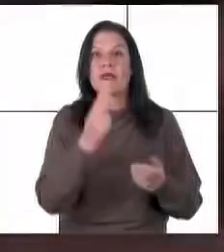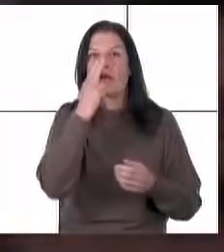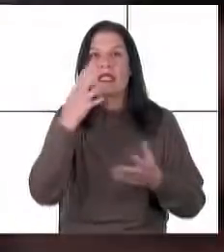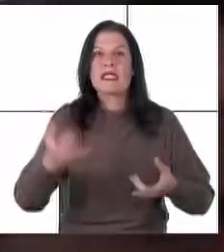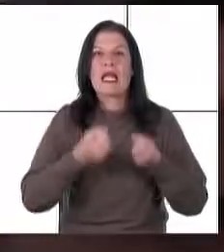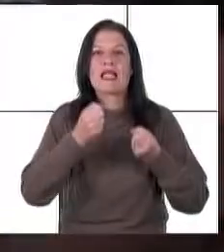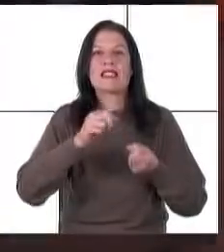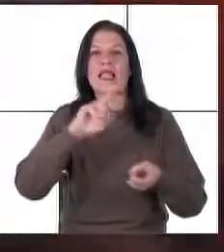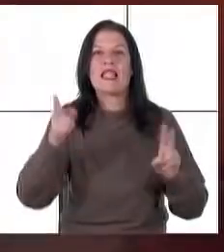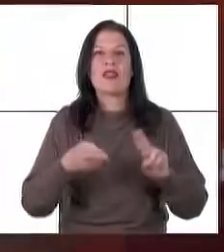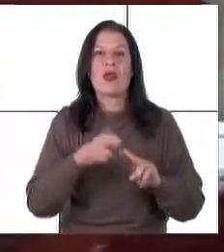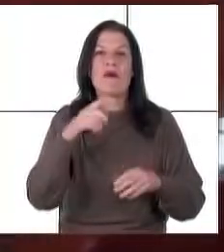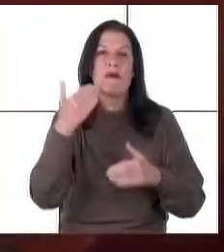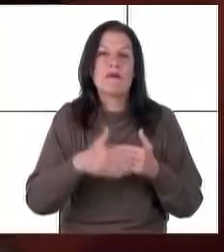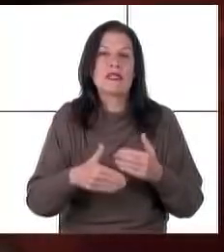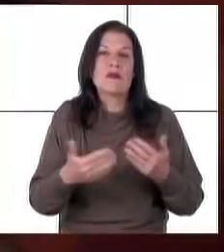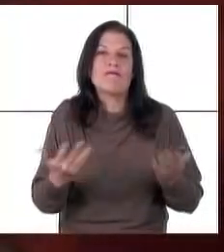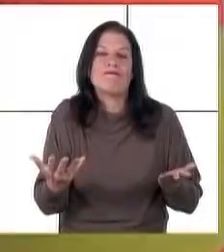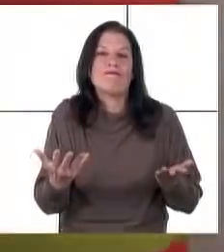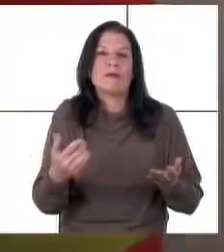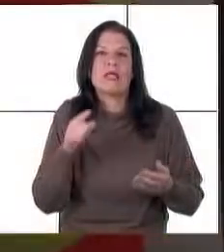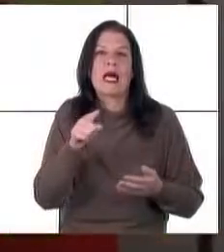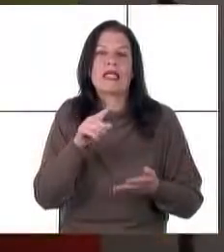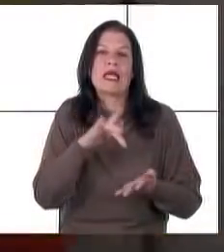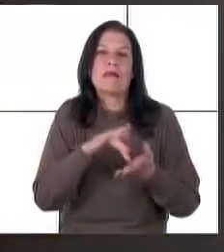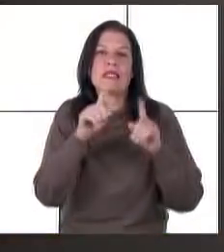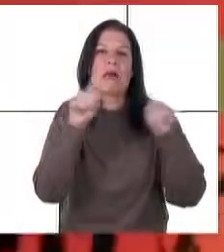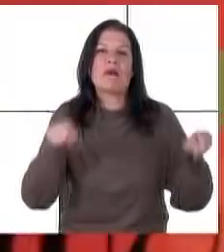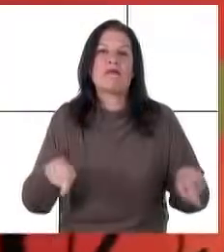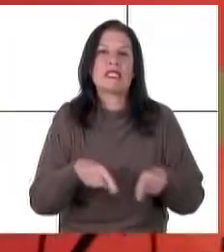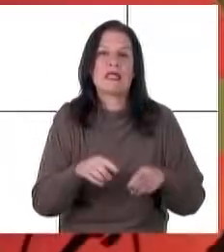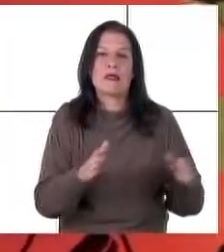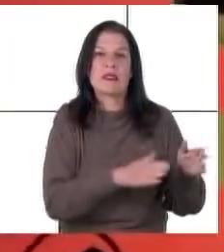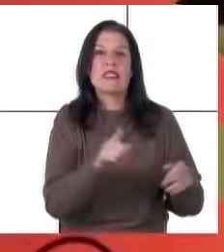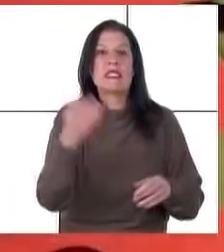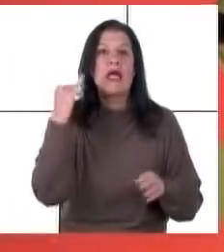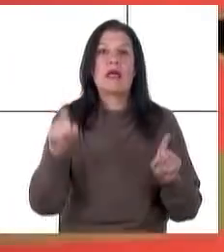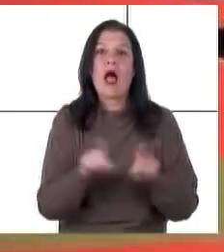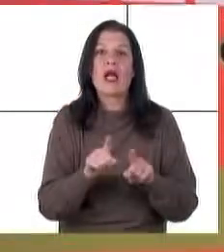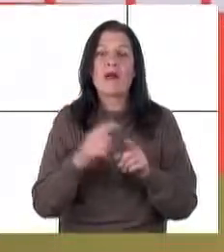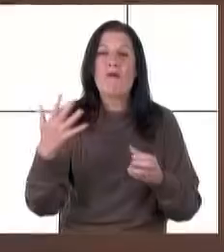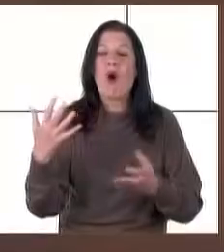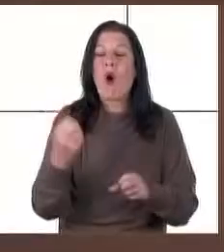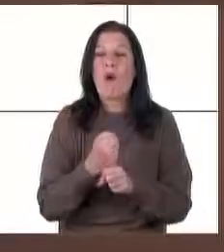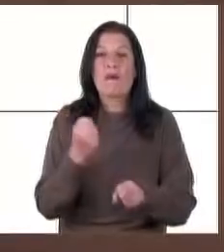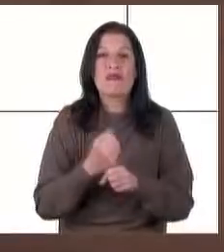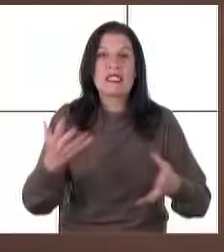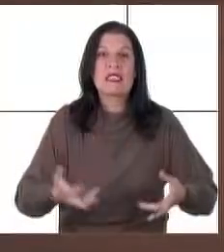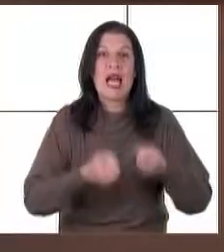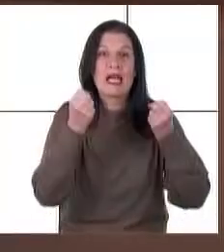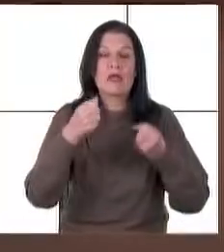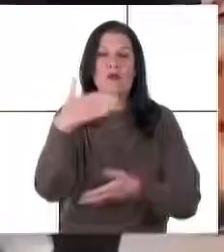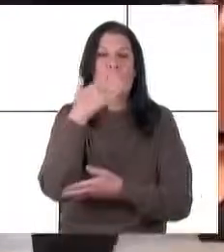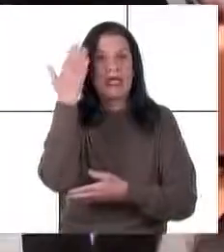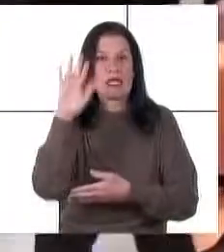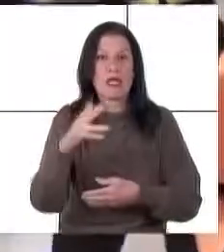העולם, אבל בסופו של דבר אתה בתוך מסגרת. זה היה כמו מבצע חילוץ צבאי ממדינה זרה. 3 גופי הצלה